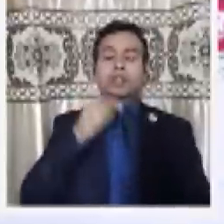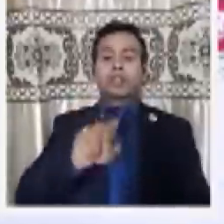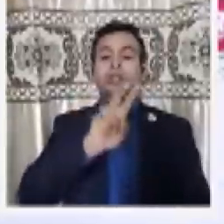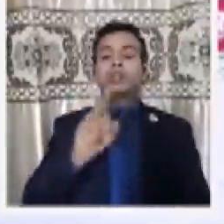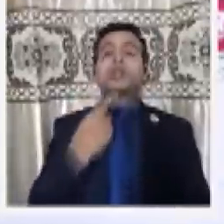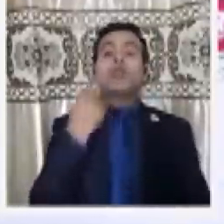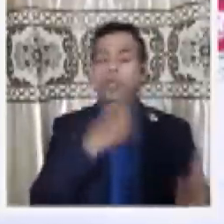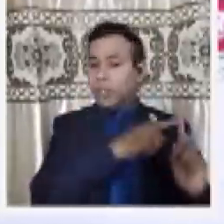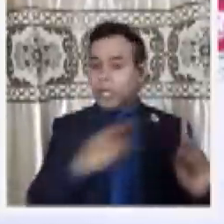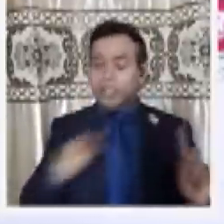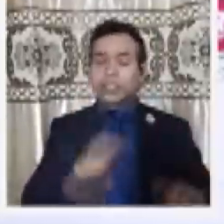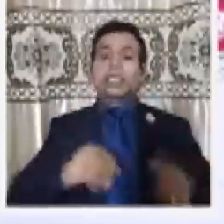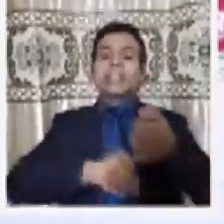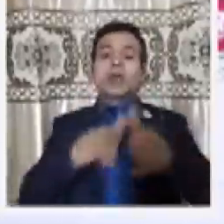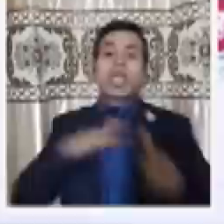746,646 জন।